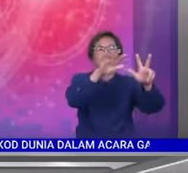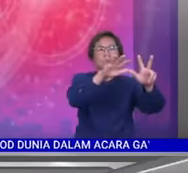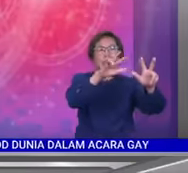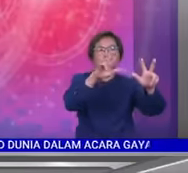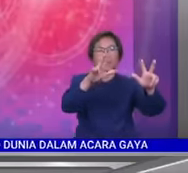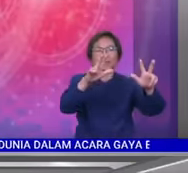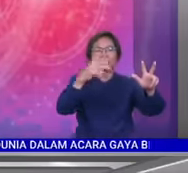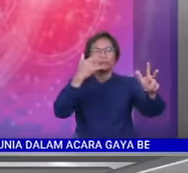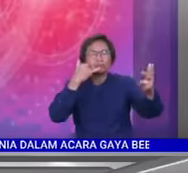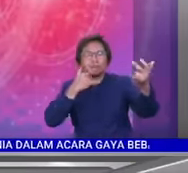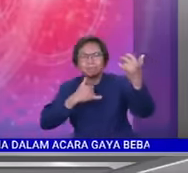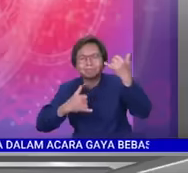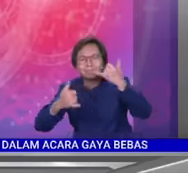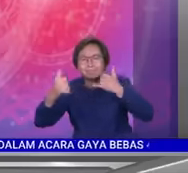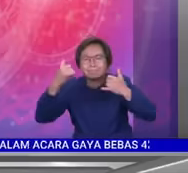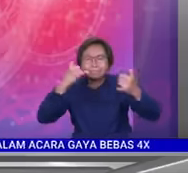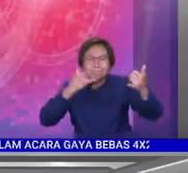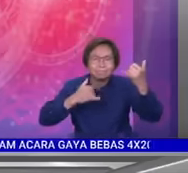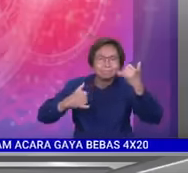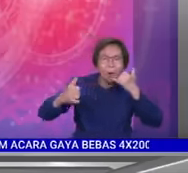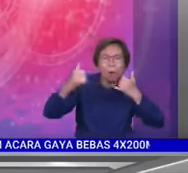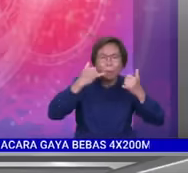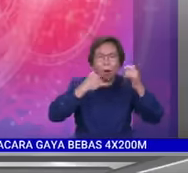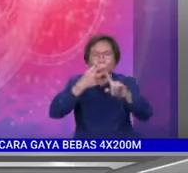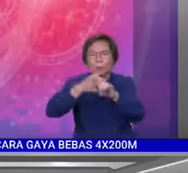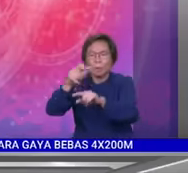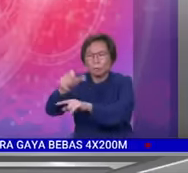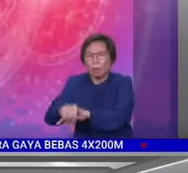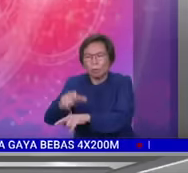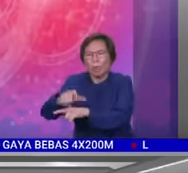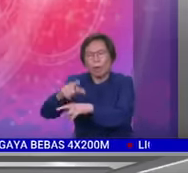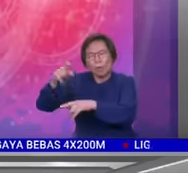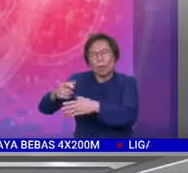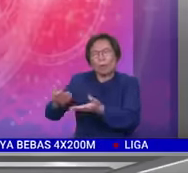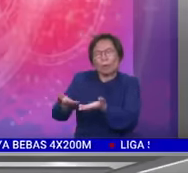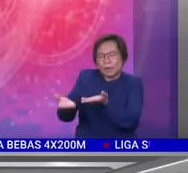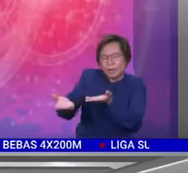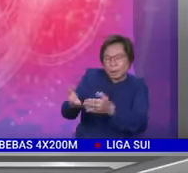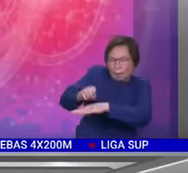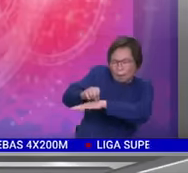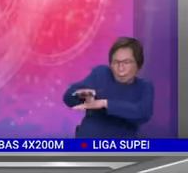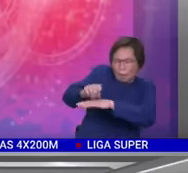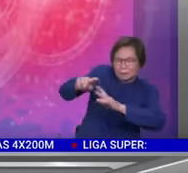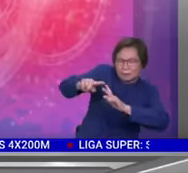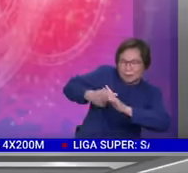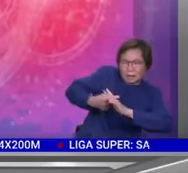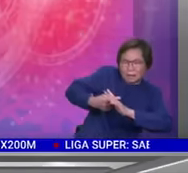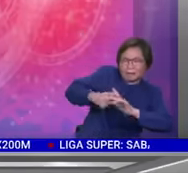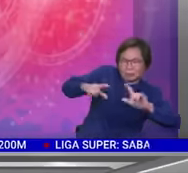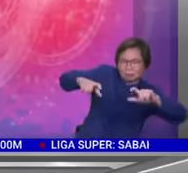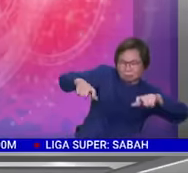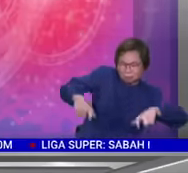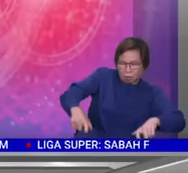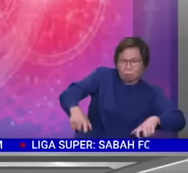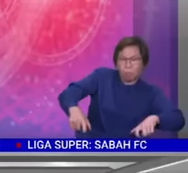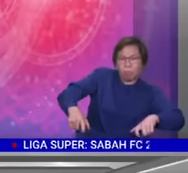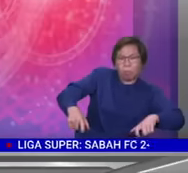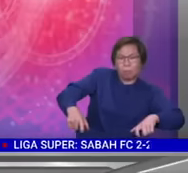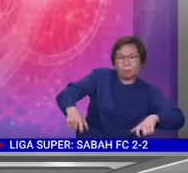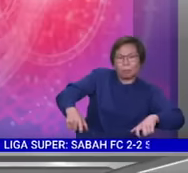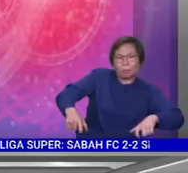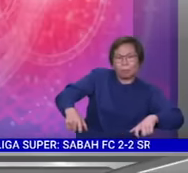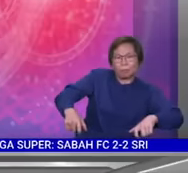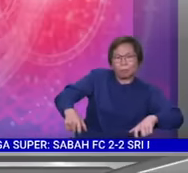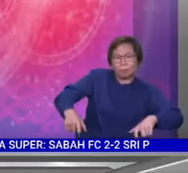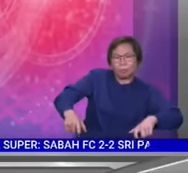353 panggilan daripada individu memerlukan Hikmat konseling sejak pelaksanaan perintah kawalan pergerakan